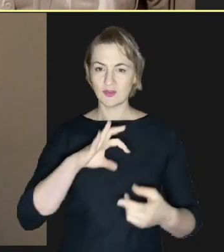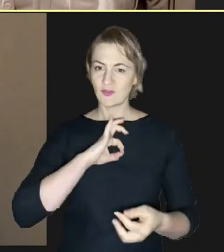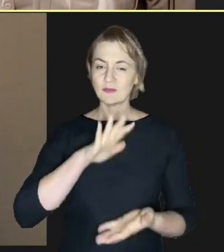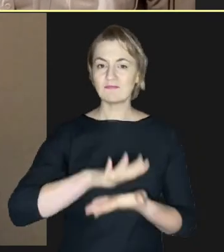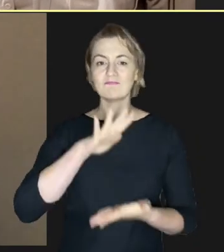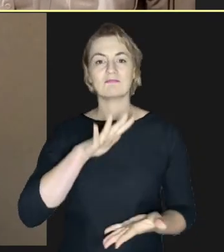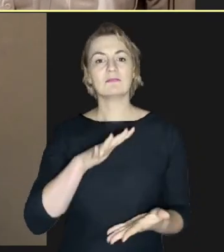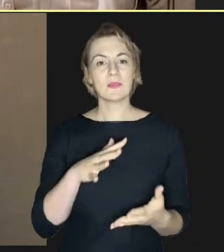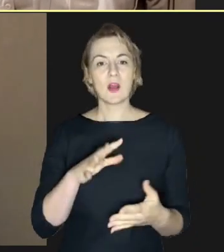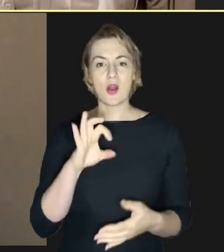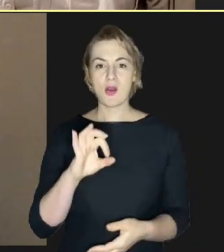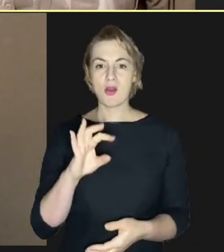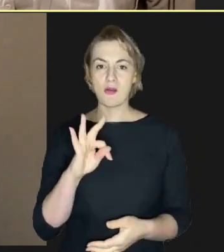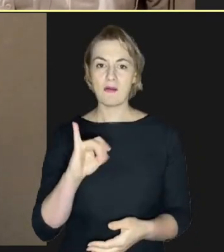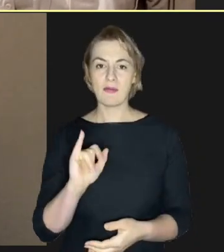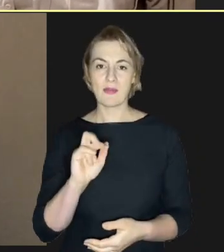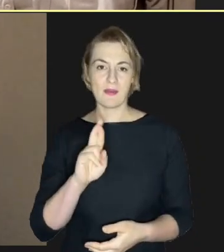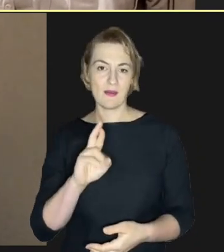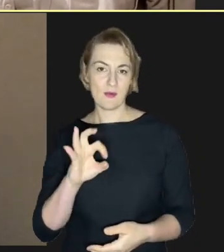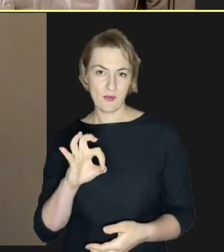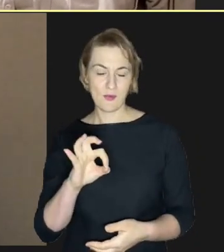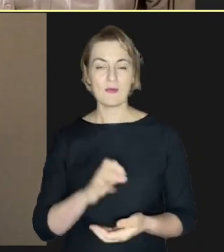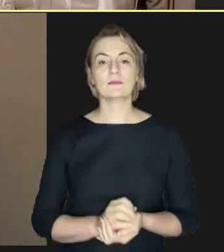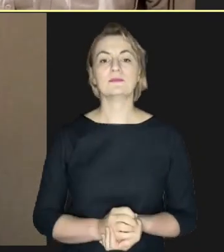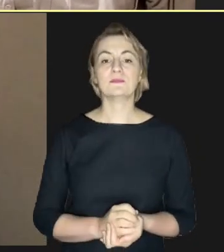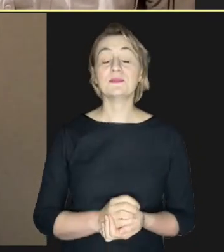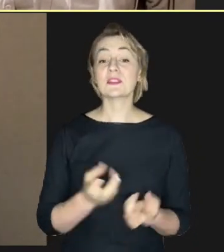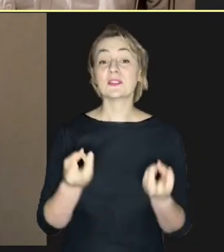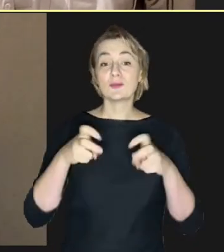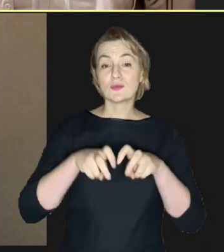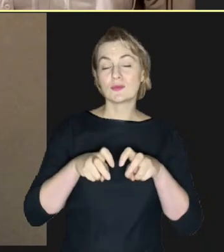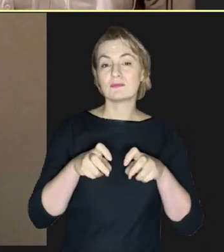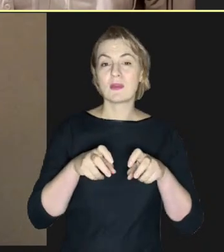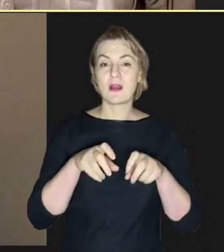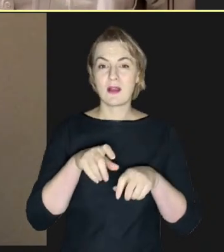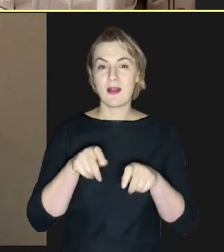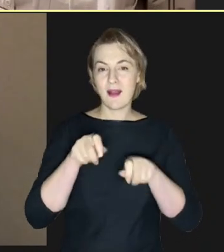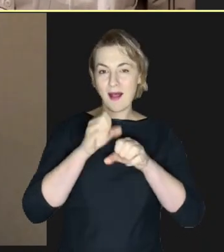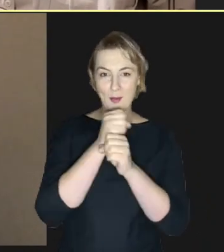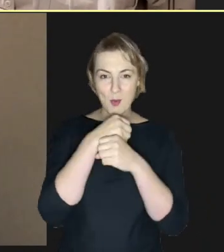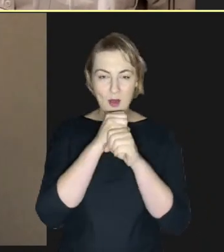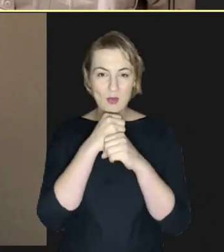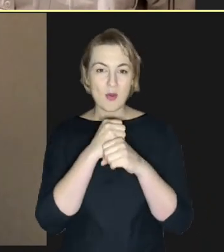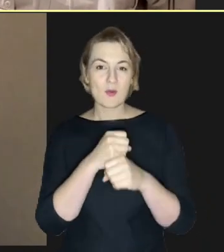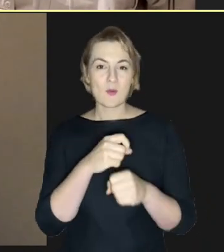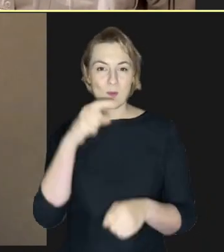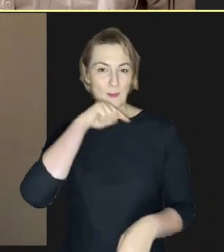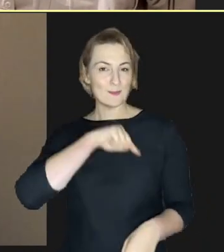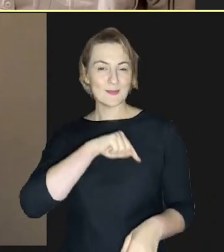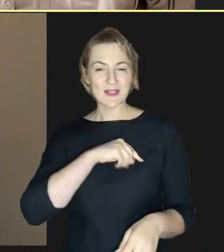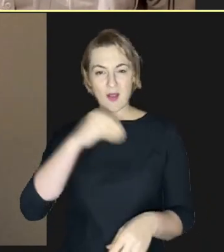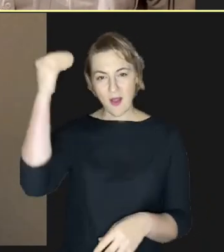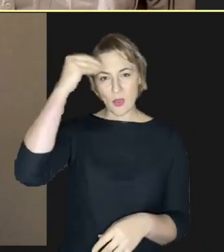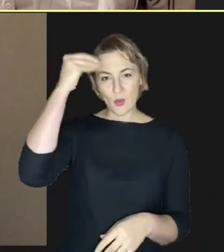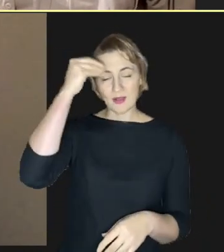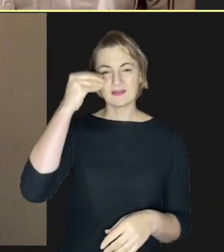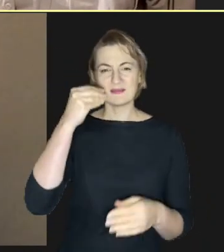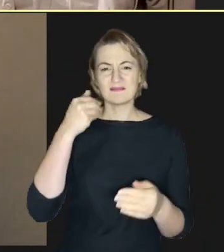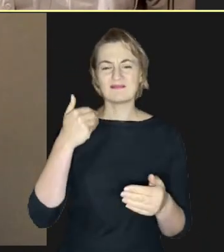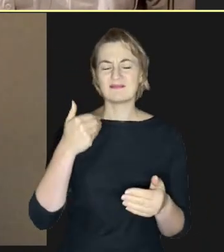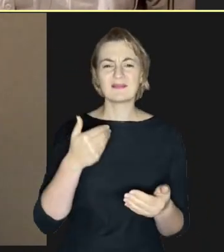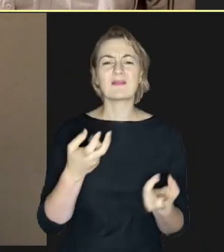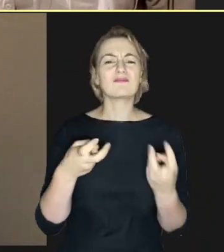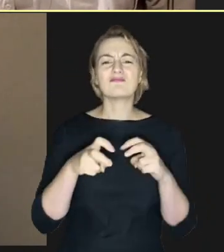Później współzakładałeś laboratorium psychoedukacji. Mówię o tych placówkach, bo to były pionierskie